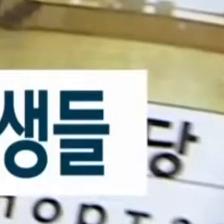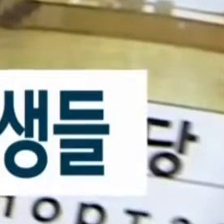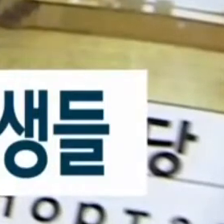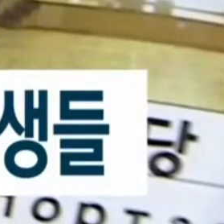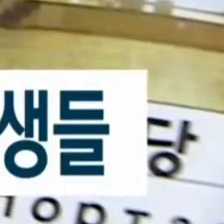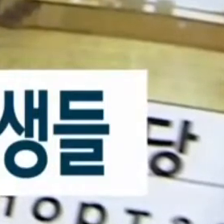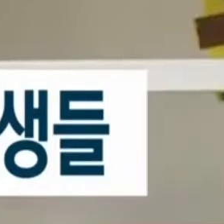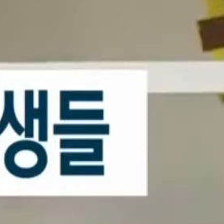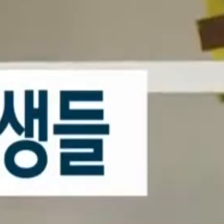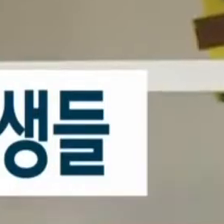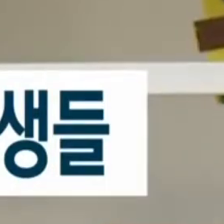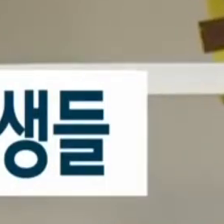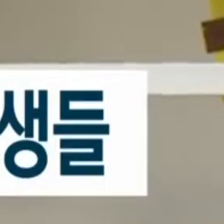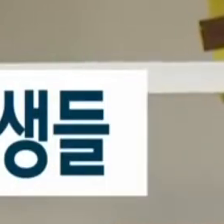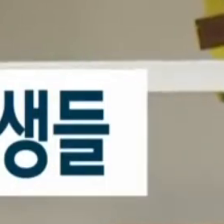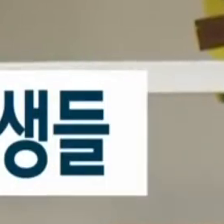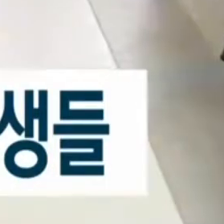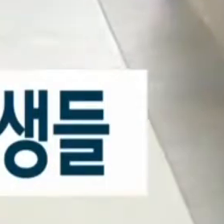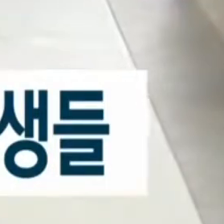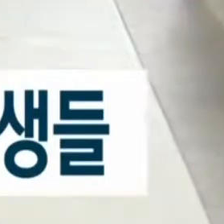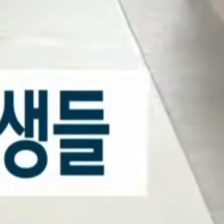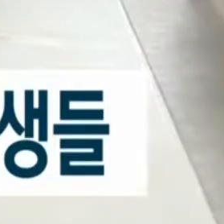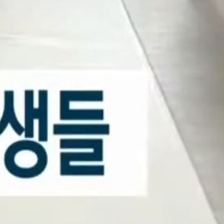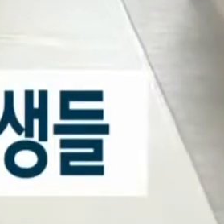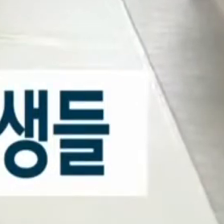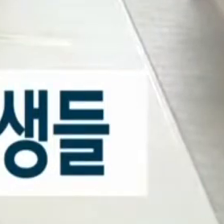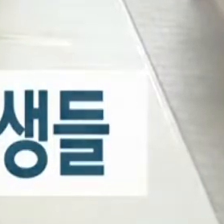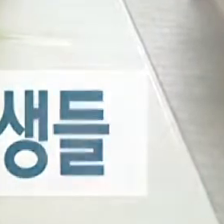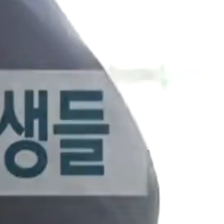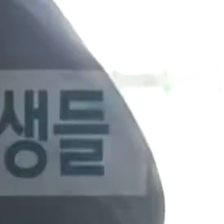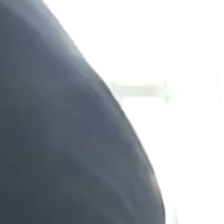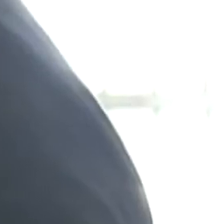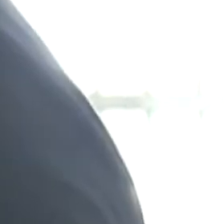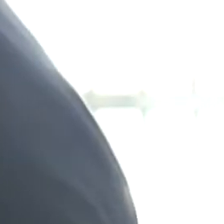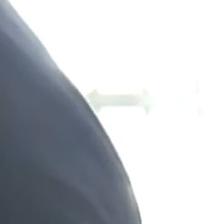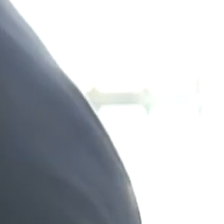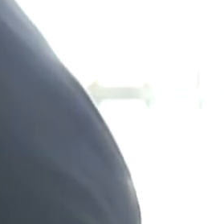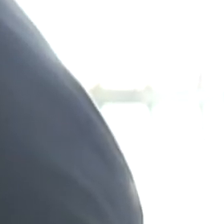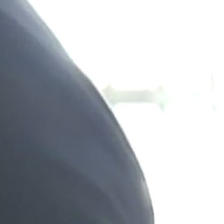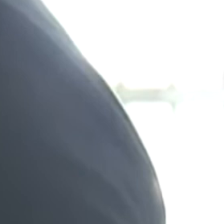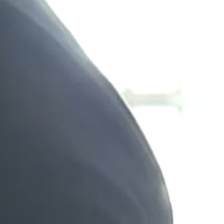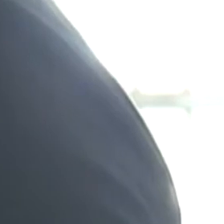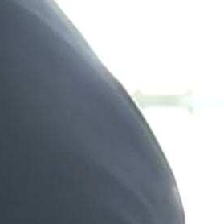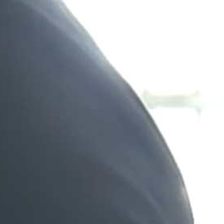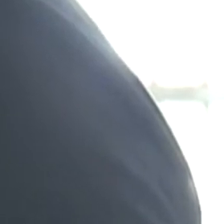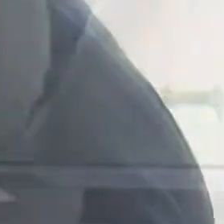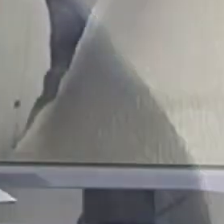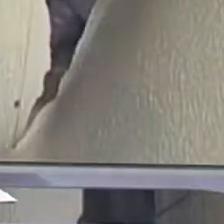있습니다. 하지만 제도적 지원은 부족해 해당 학교가 어려움을 겪고 있습니다.